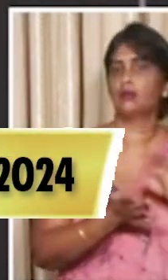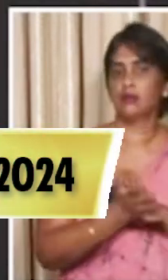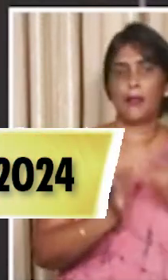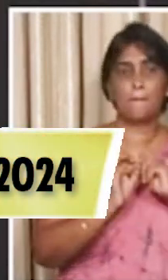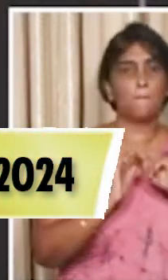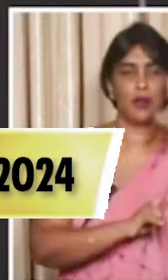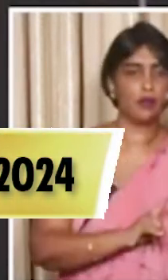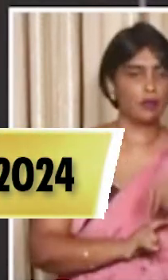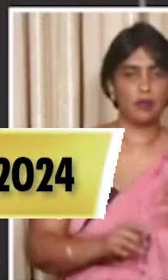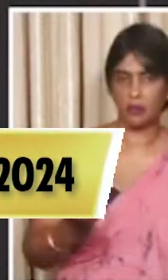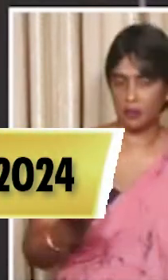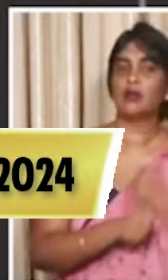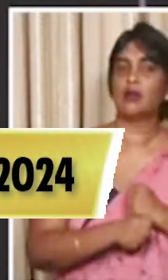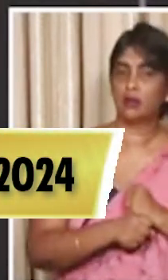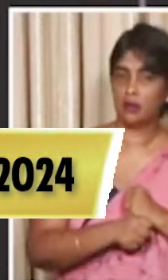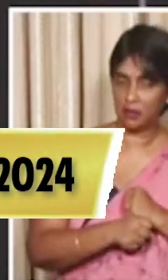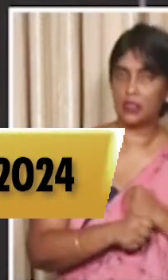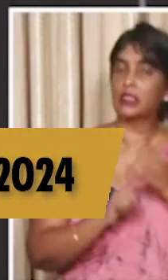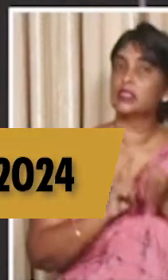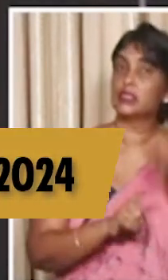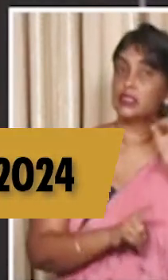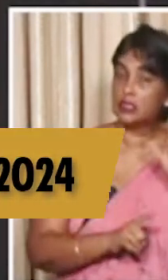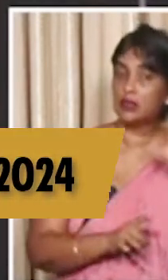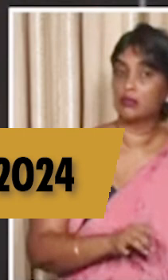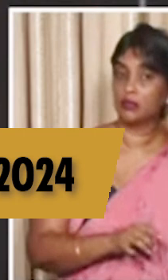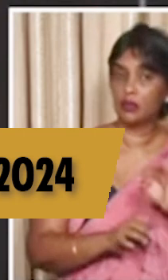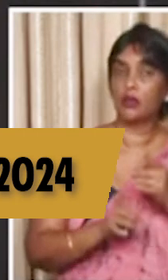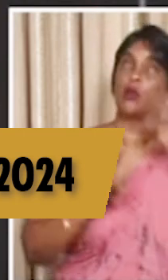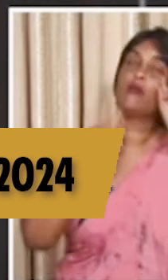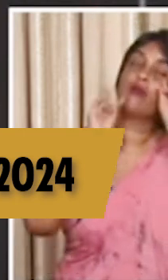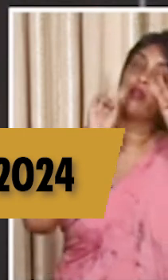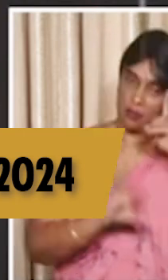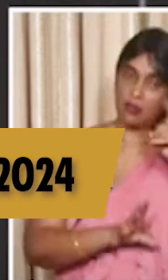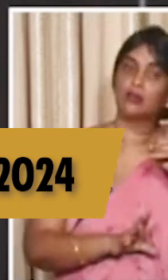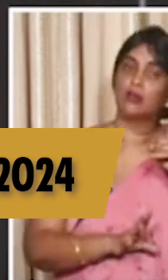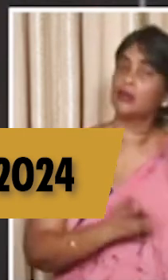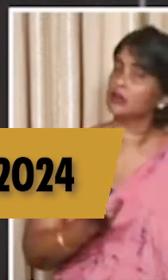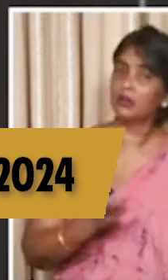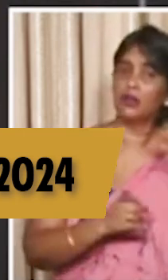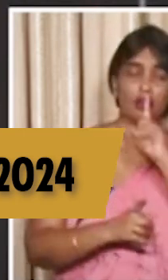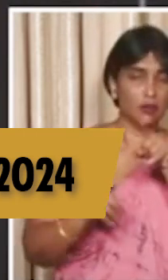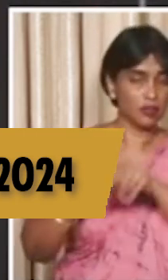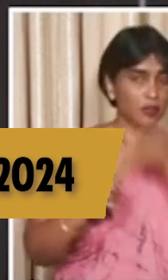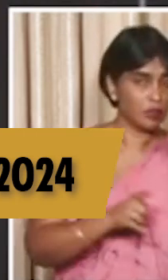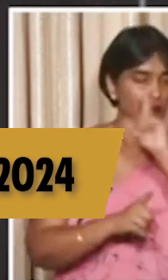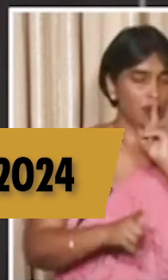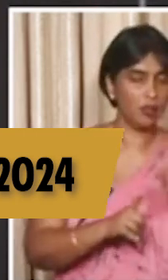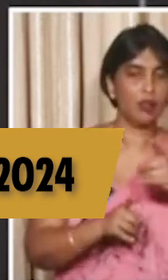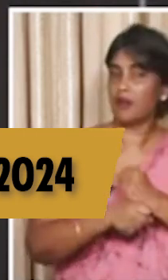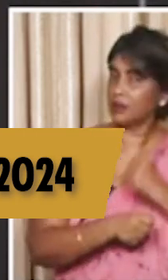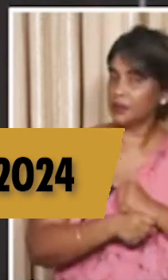පනතක් පාර්ලිමේන්තුවට ගේන්න බෑ. මේ ආණ්ඩුව ජනාධිපතිවරයෙක් පත් කළා උඩ බලාගෙන ඉන්න ඕනේ අවුරුදු එකමාරක්. දැන් එතුමලා කියන හැටියට